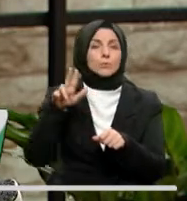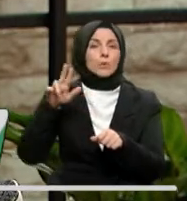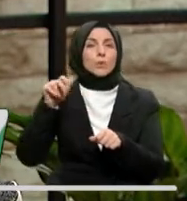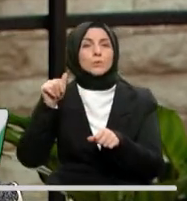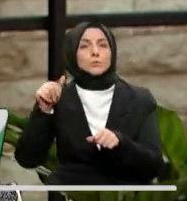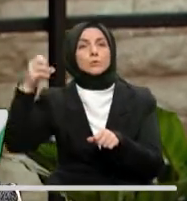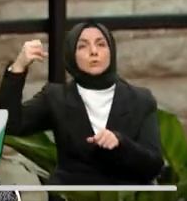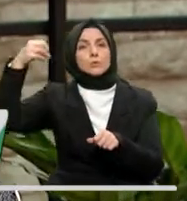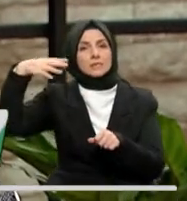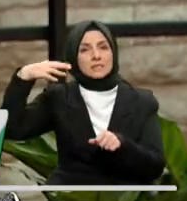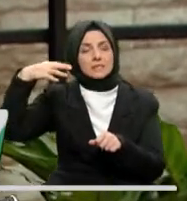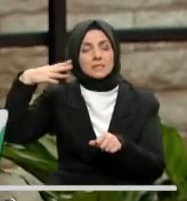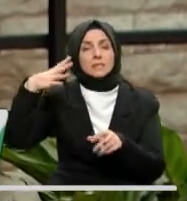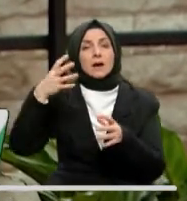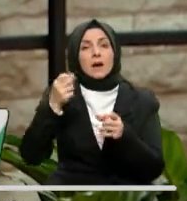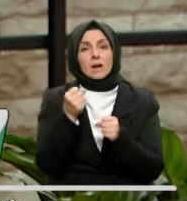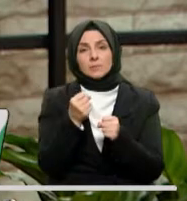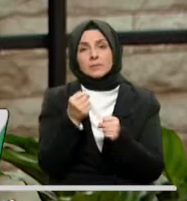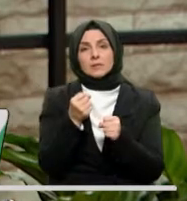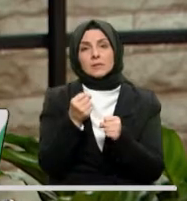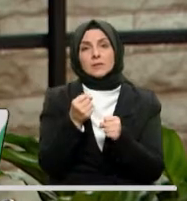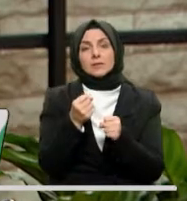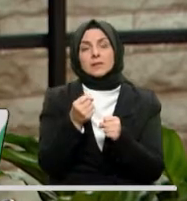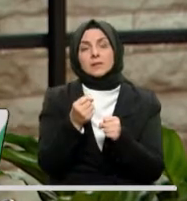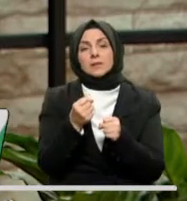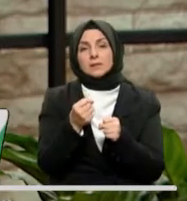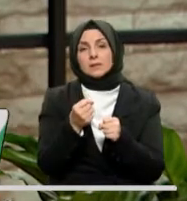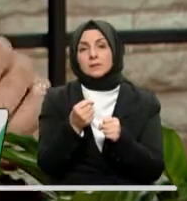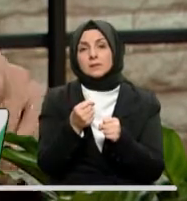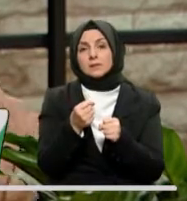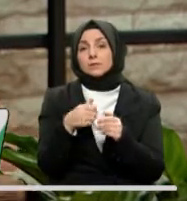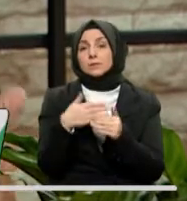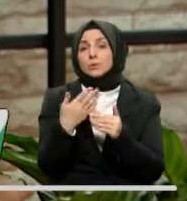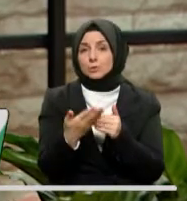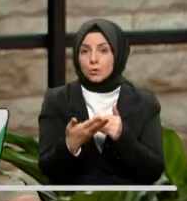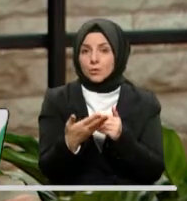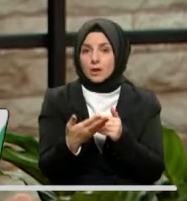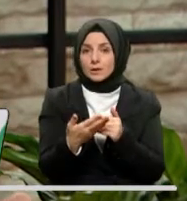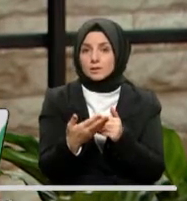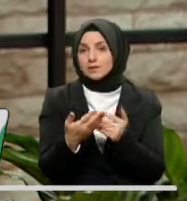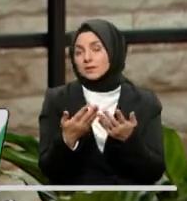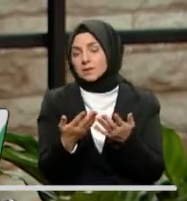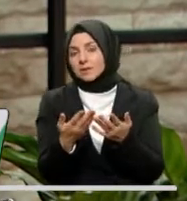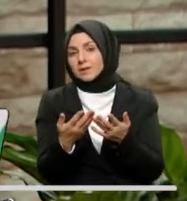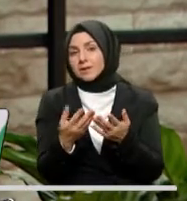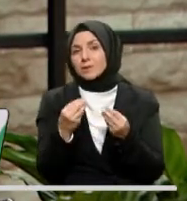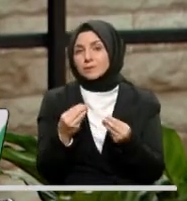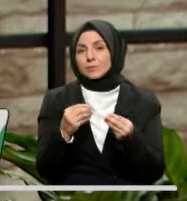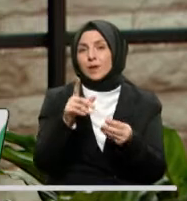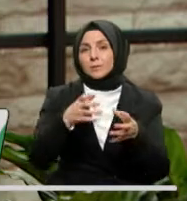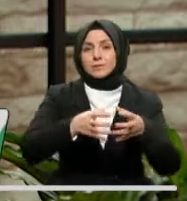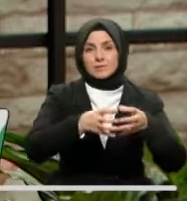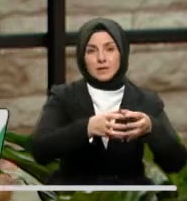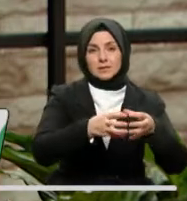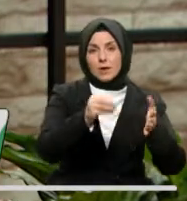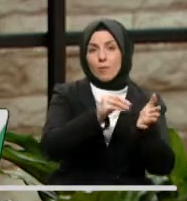renkli güzel saçlarınızdan çıkarttın her gün bitkinin kökleri Işık alsın sonra kalan sürelerde misafir geldiğinde ya da herhangi birisi